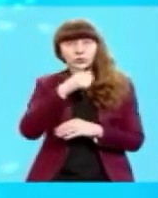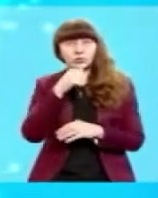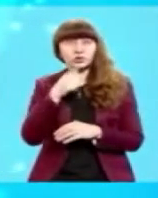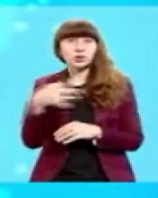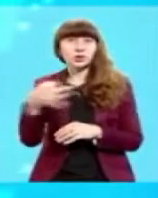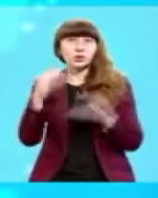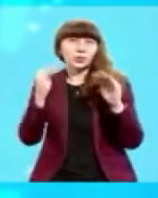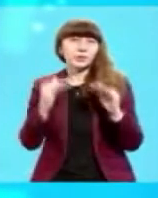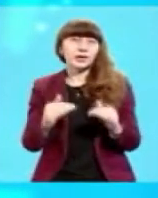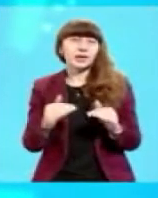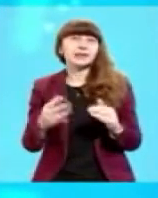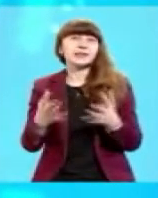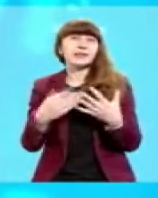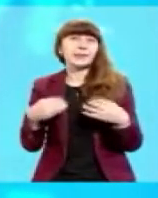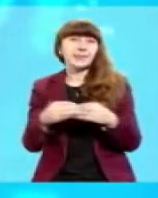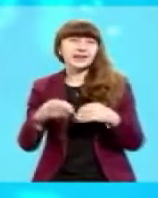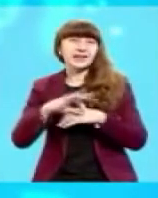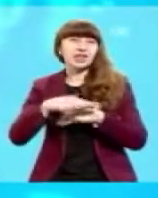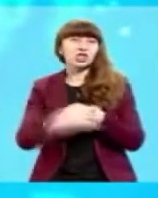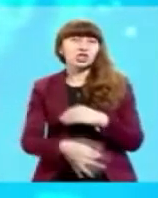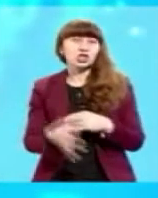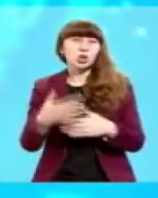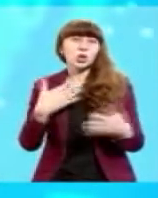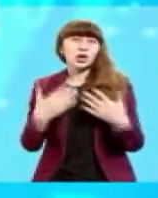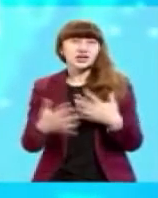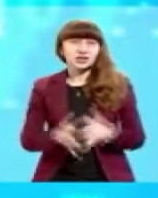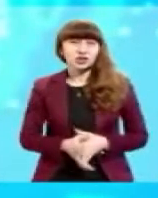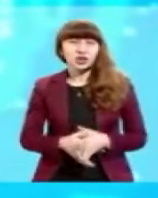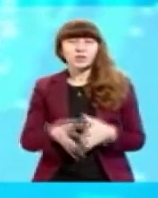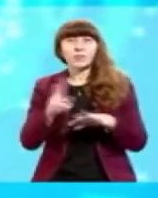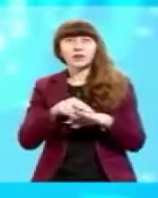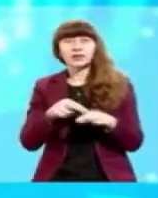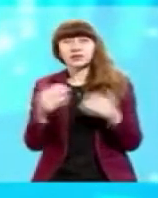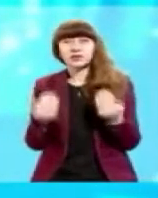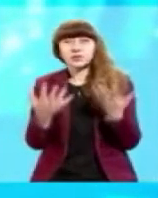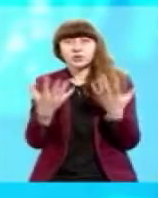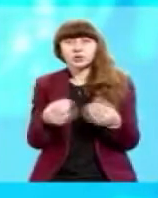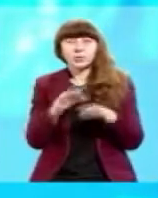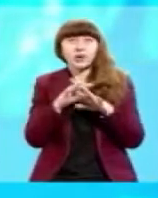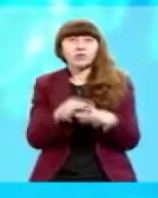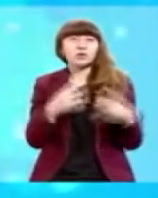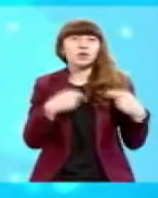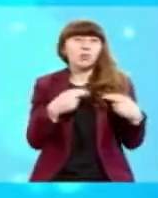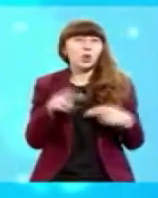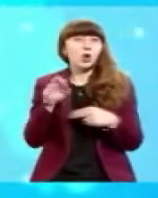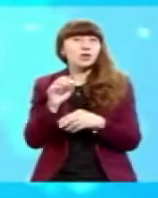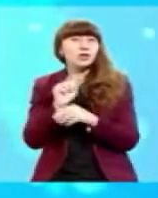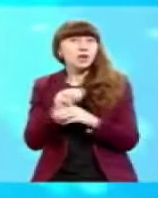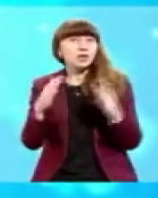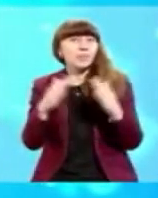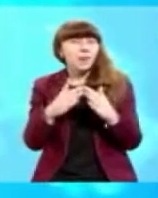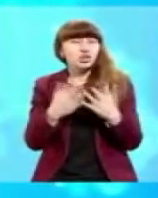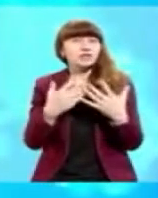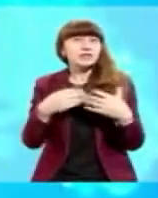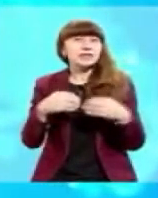қызметкерлерін сөзінше тұрмыстық жанжалды болдырмау мақсатында бірқатар жұмыстар атқарылып келеді. Осыған байланысты тұрмыстық құқық бұзушылыққа қарсы